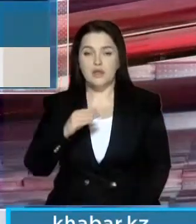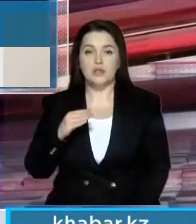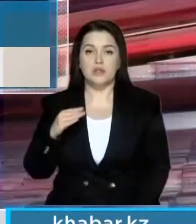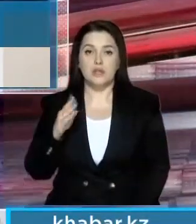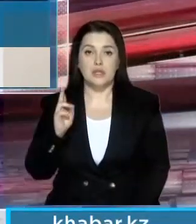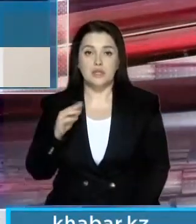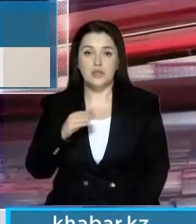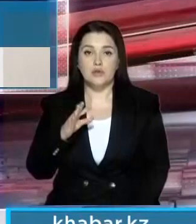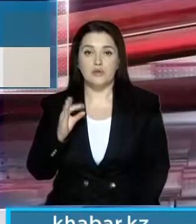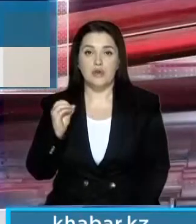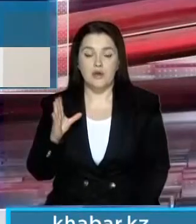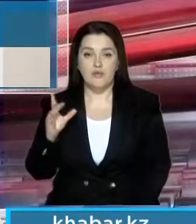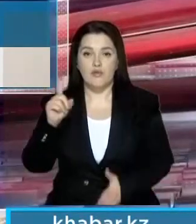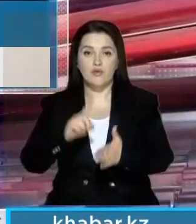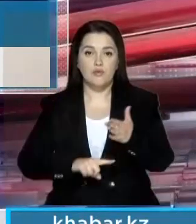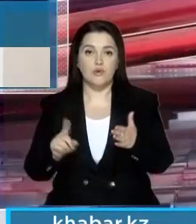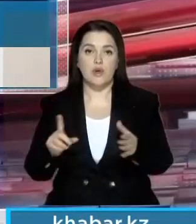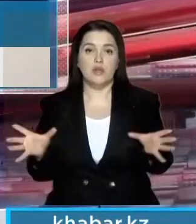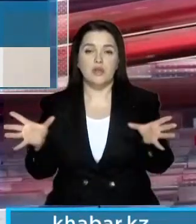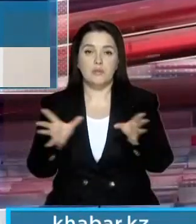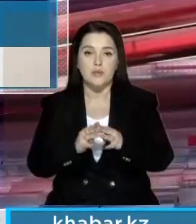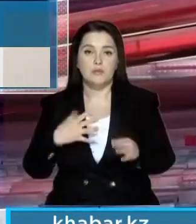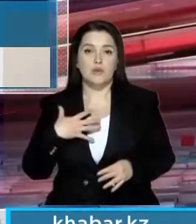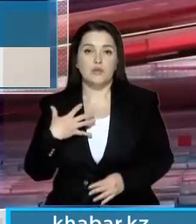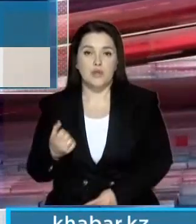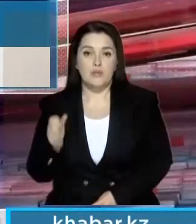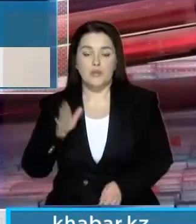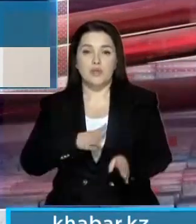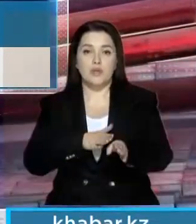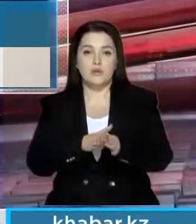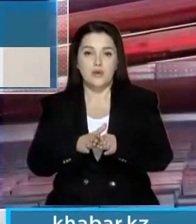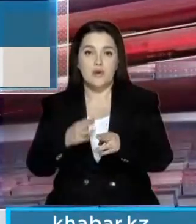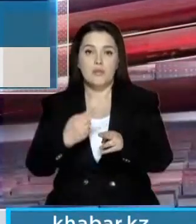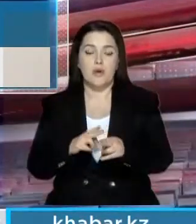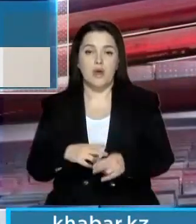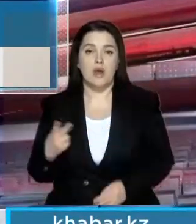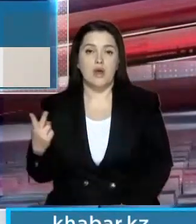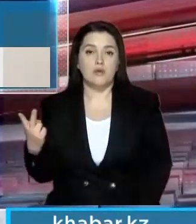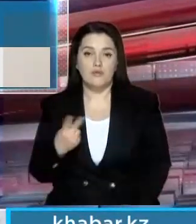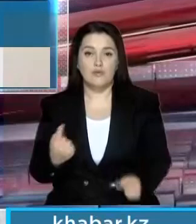стран. Касым Жомарт Токаев выразил уверенность в том, что совместными усилиями будет реализован